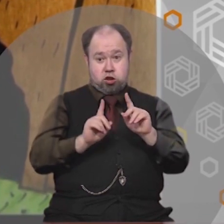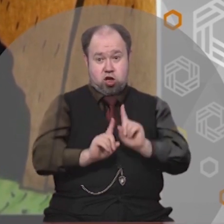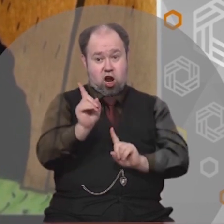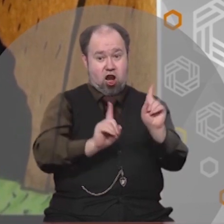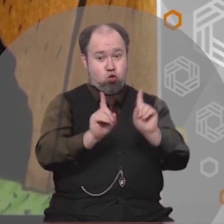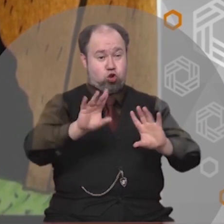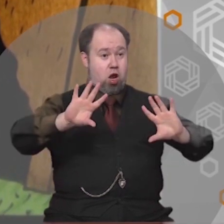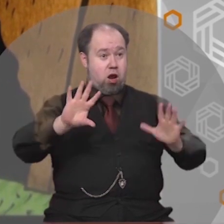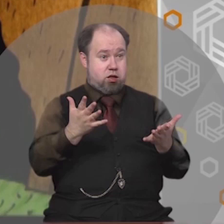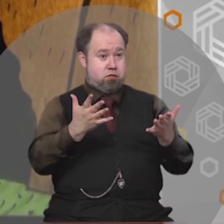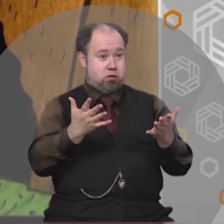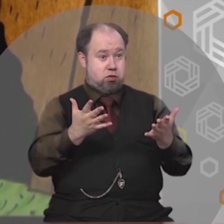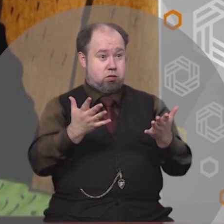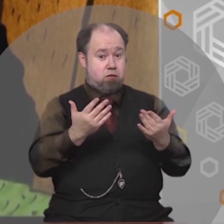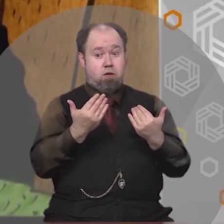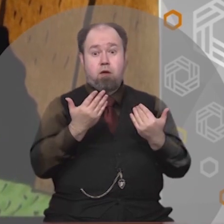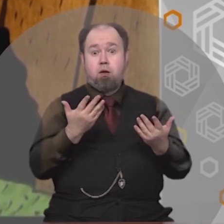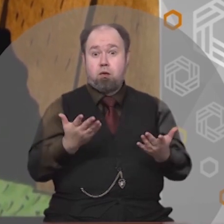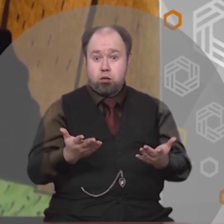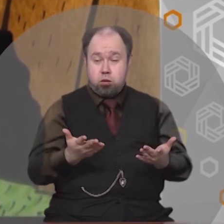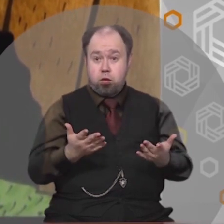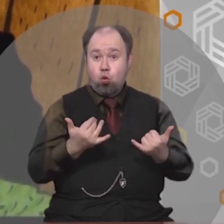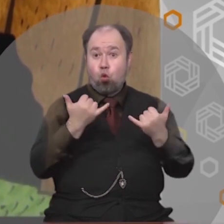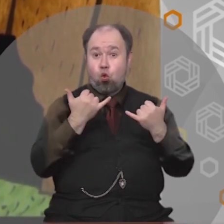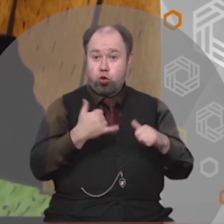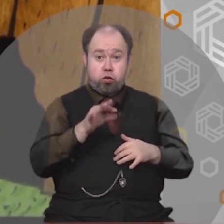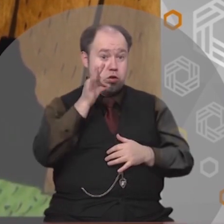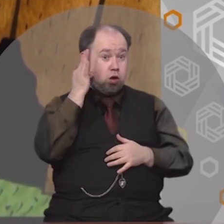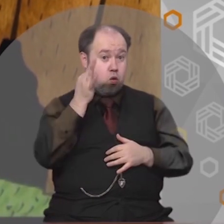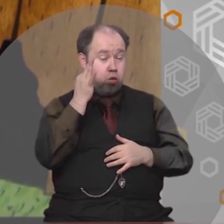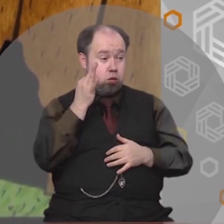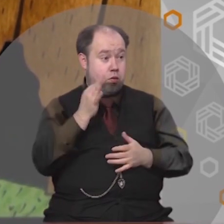колючее, оказывается. Вау!» «Вот тена!» удивился кот.